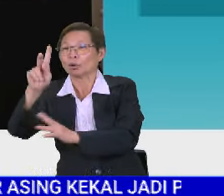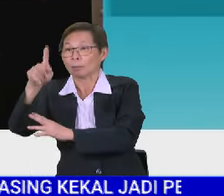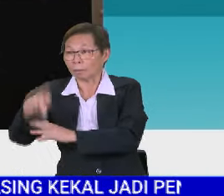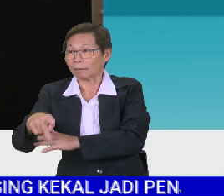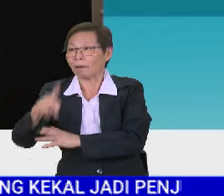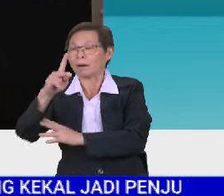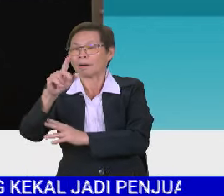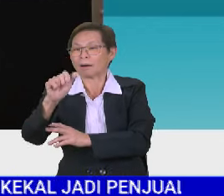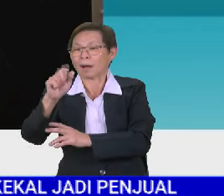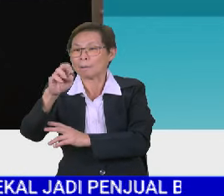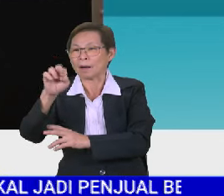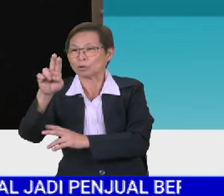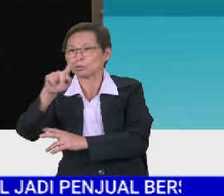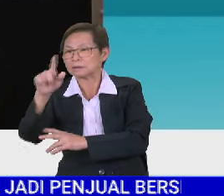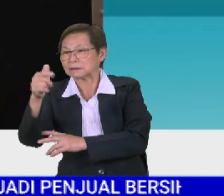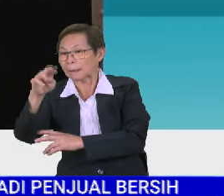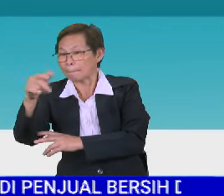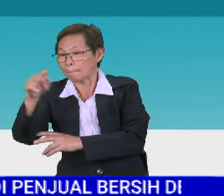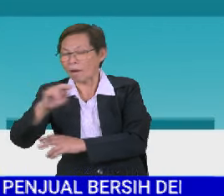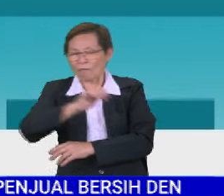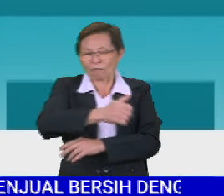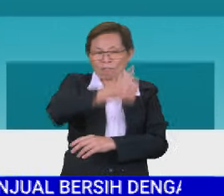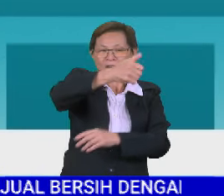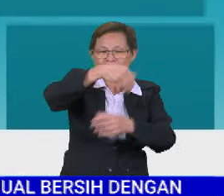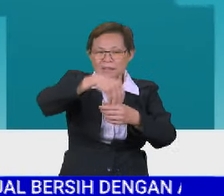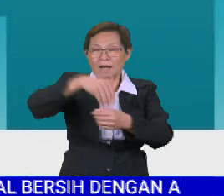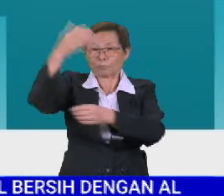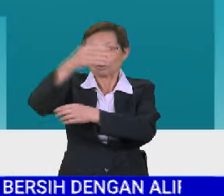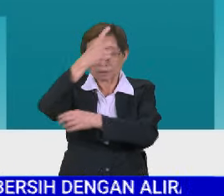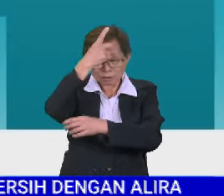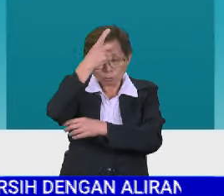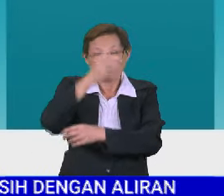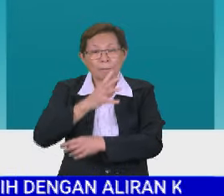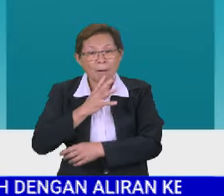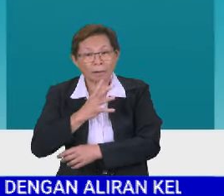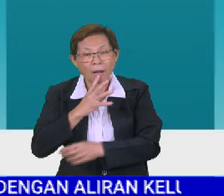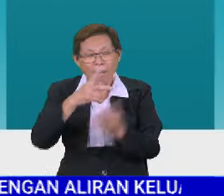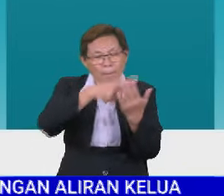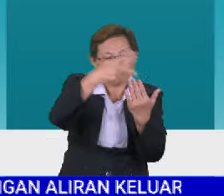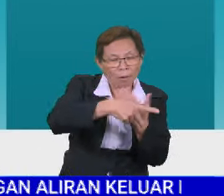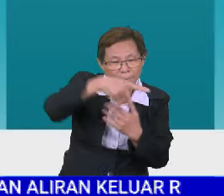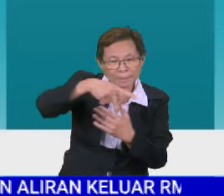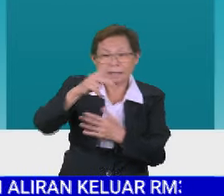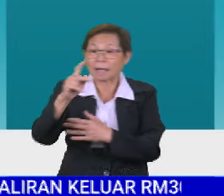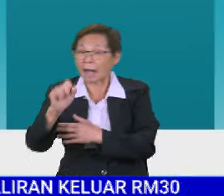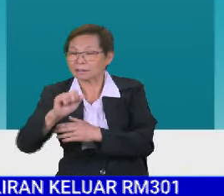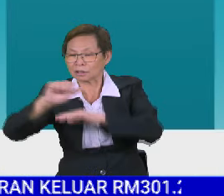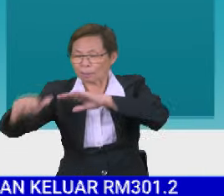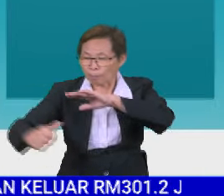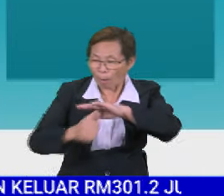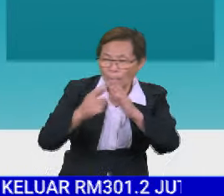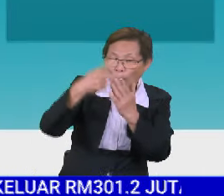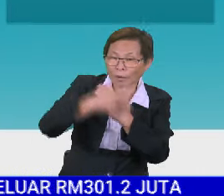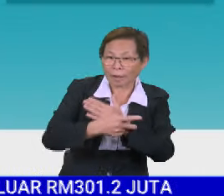pengarahnya kamaruzaman Ottoman terdahulu dalam ucapannya Datu Abidin berkata program anjuran PKS di bawah program